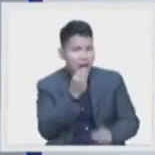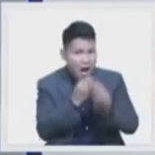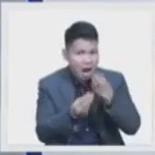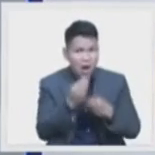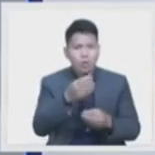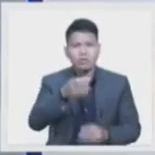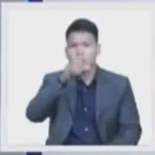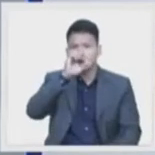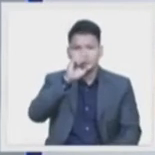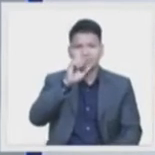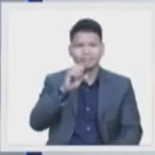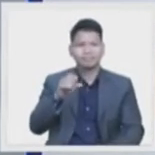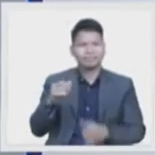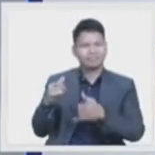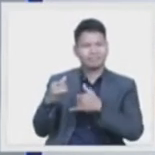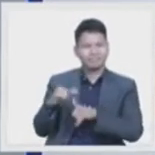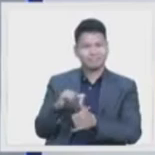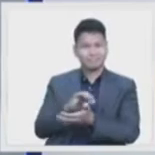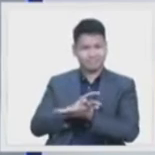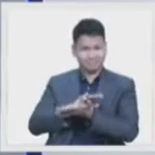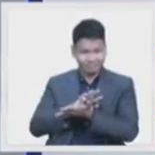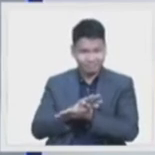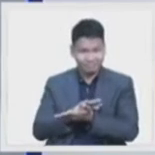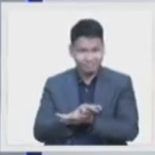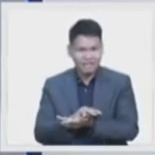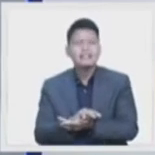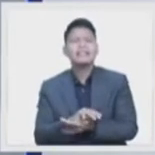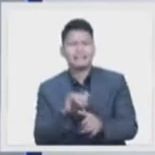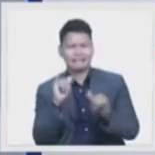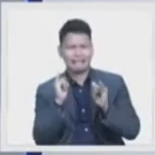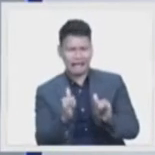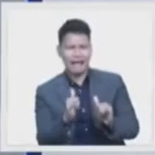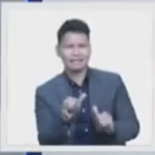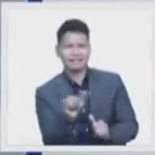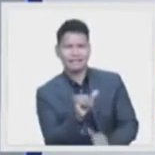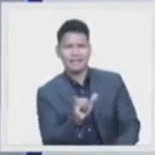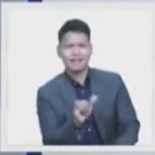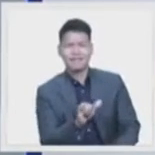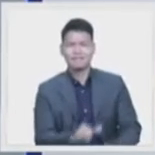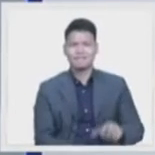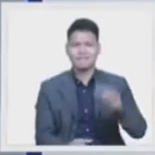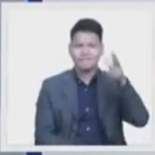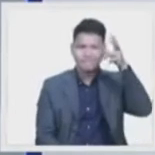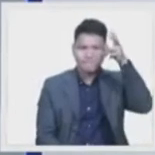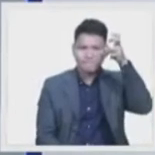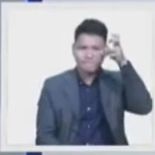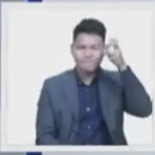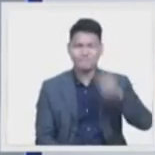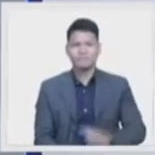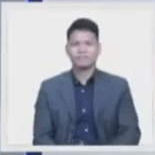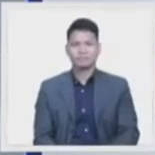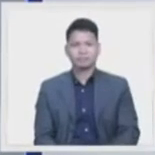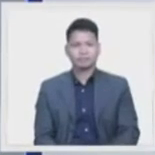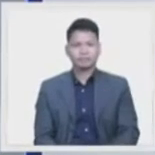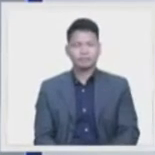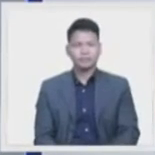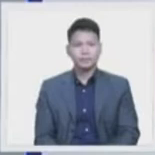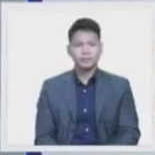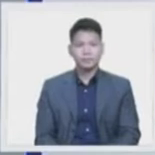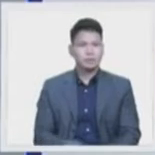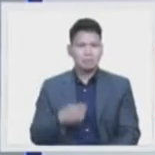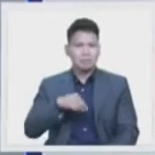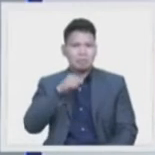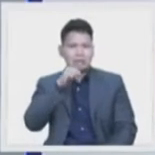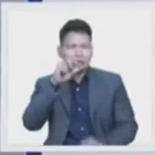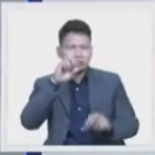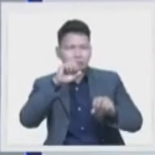atong giinom, COVID naman di ay. Mauni si Satanas, mga kagalaan. Dili kaayo